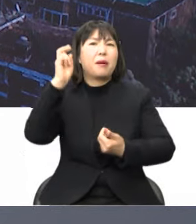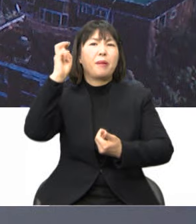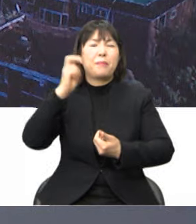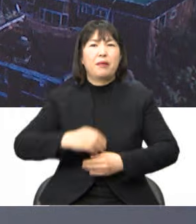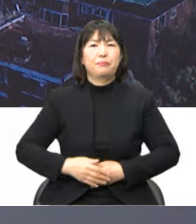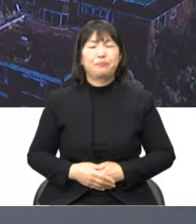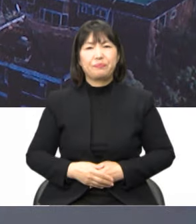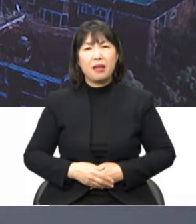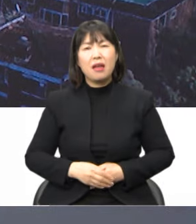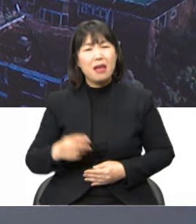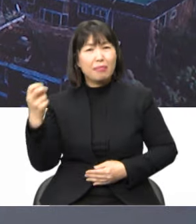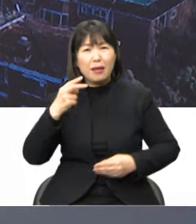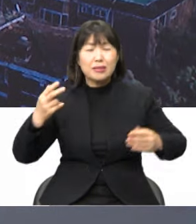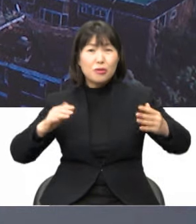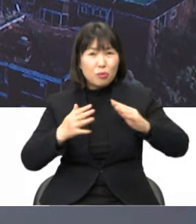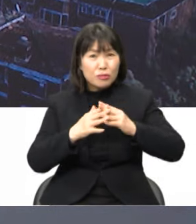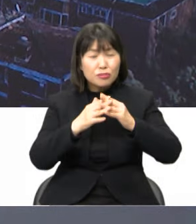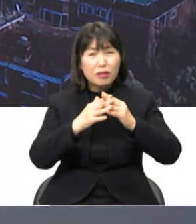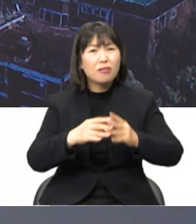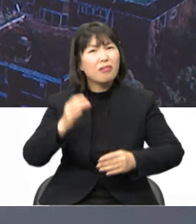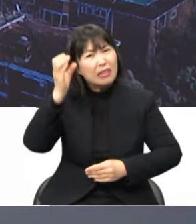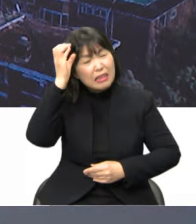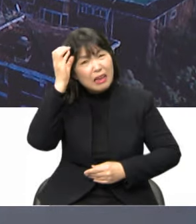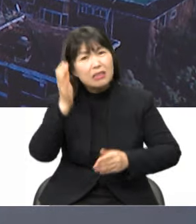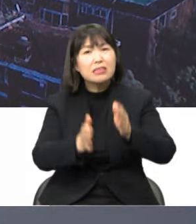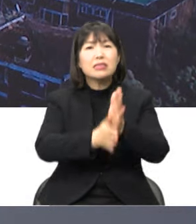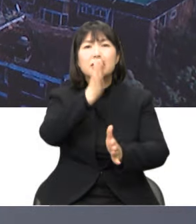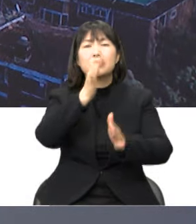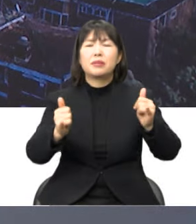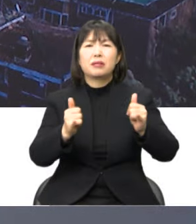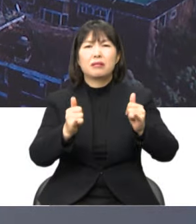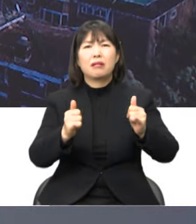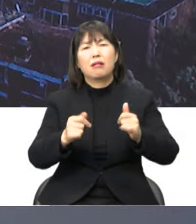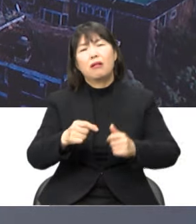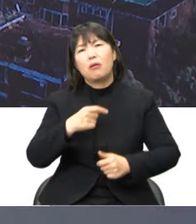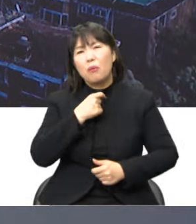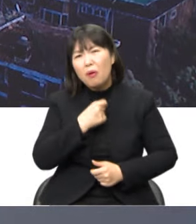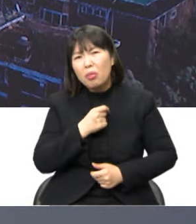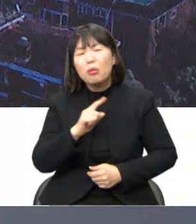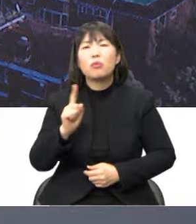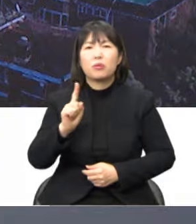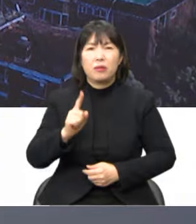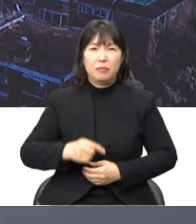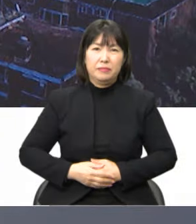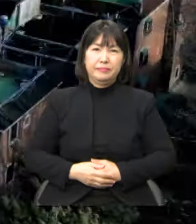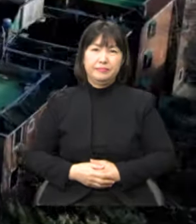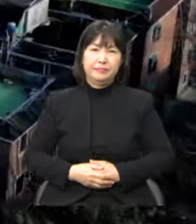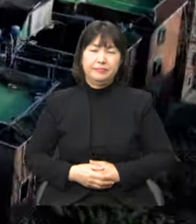지역 주민들의 걱정도 늘고 있습니다 북인천방송 이관성 기자가 보도합니다